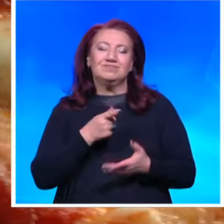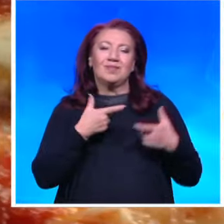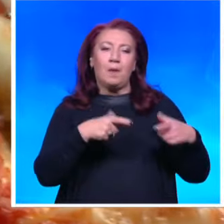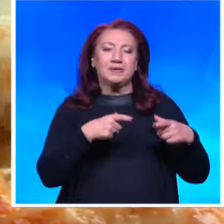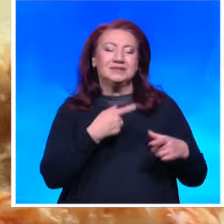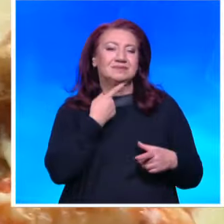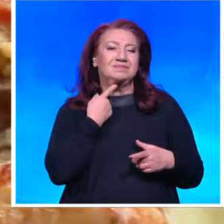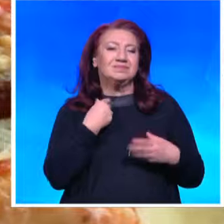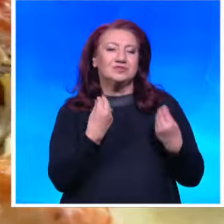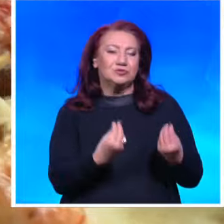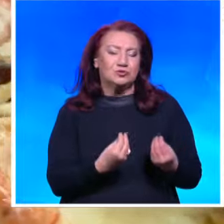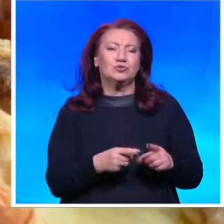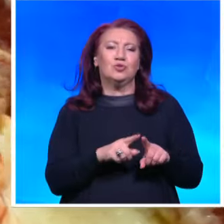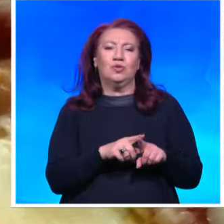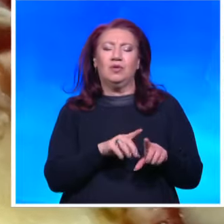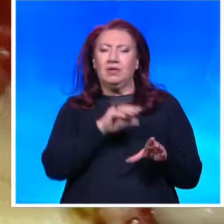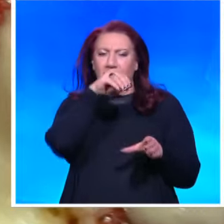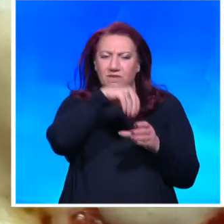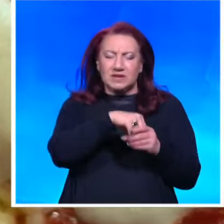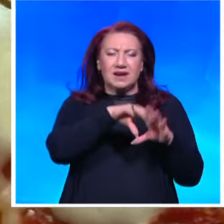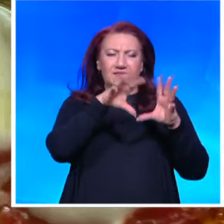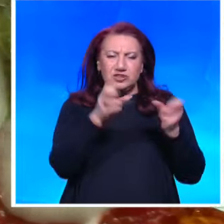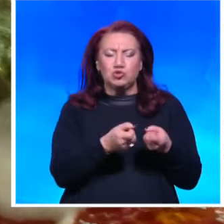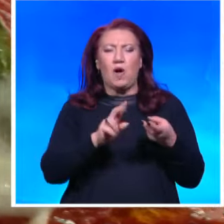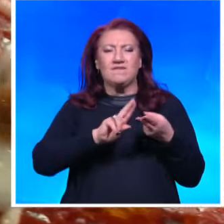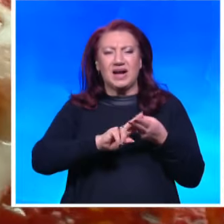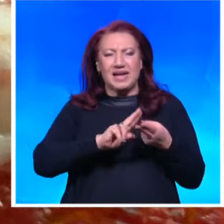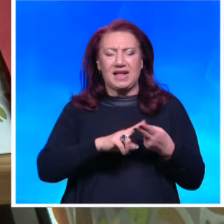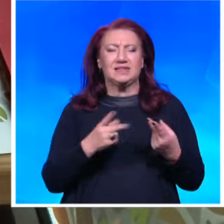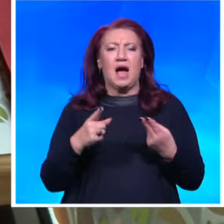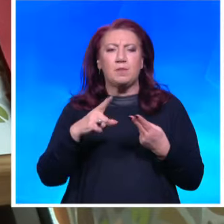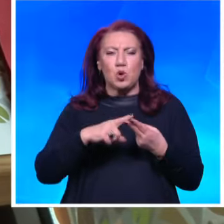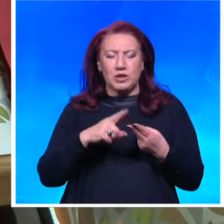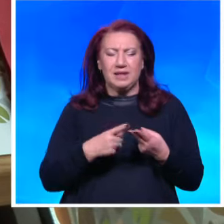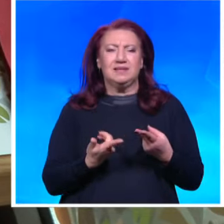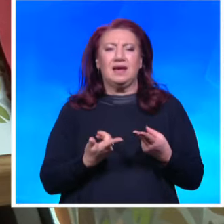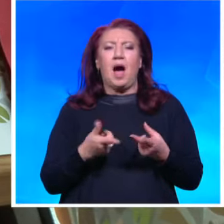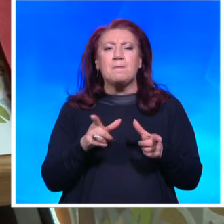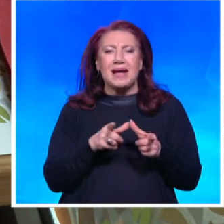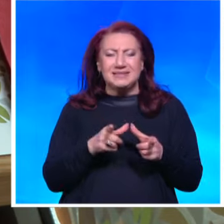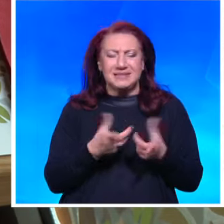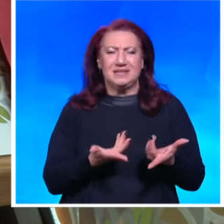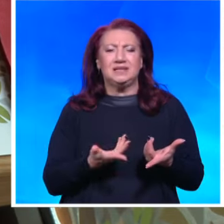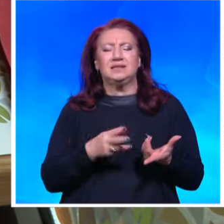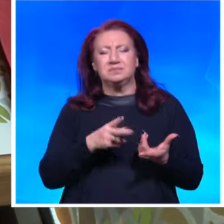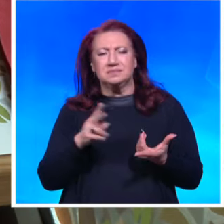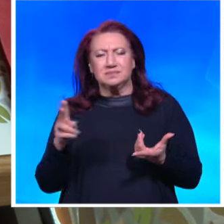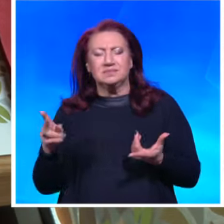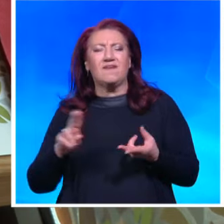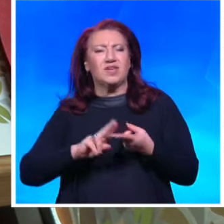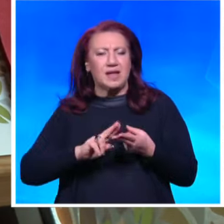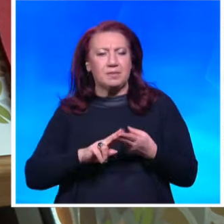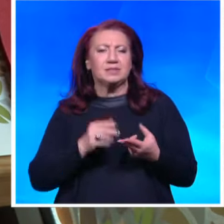да ядеш въглехидрати, протеини, мазнини, витамини и много други полезни съставки.